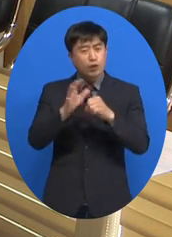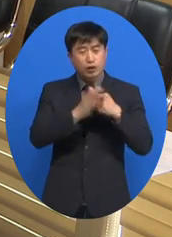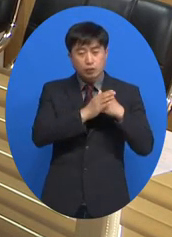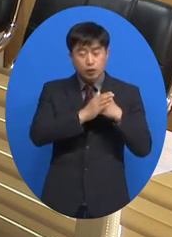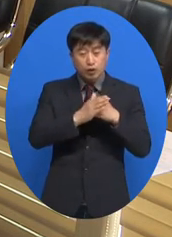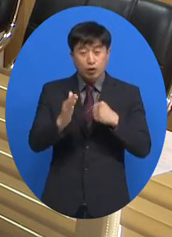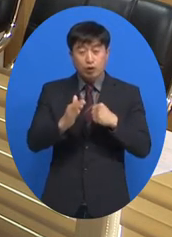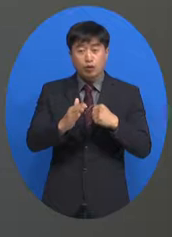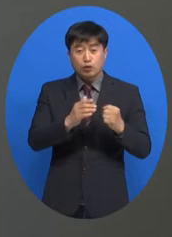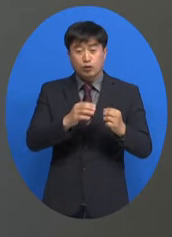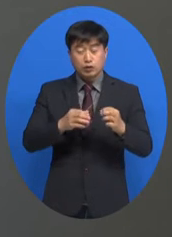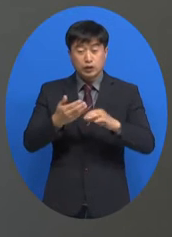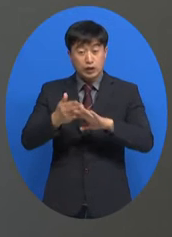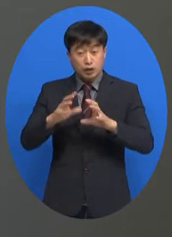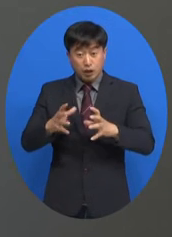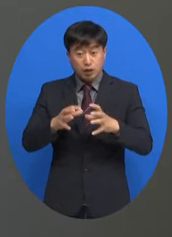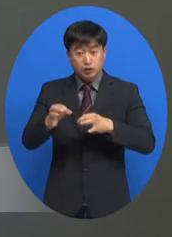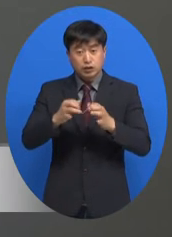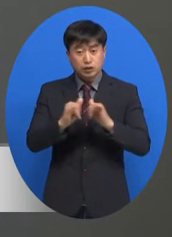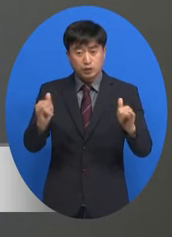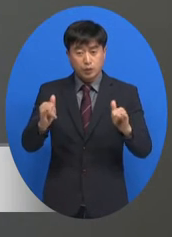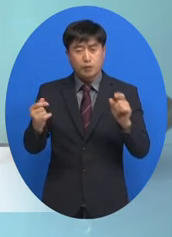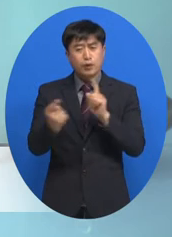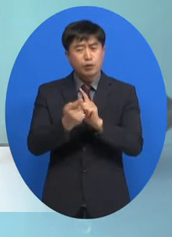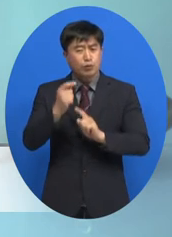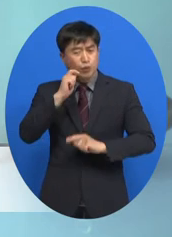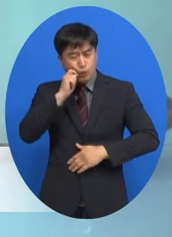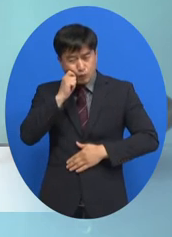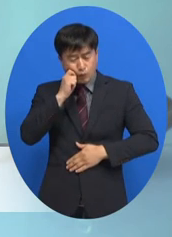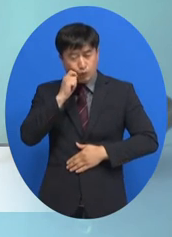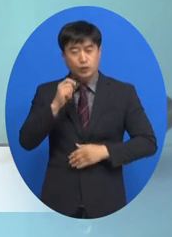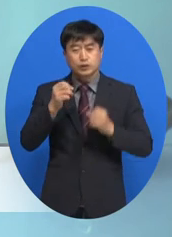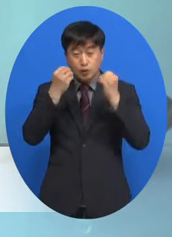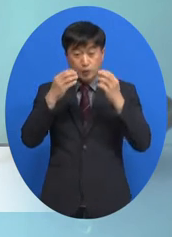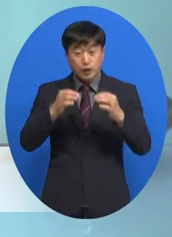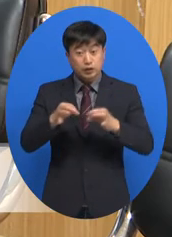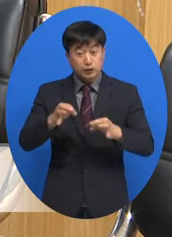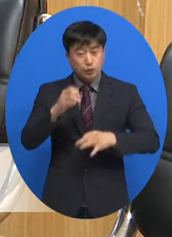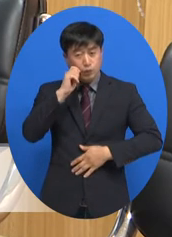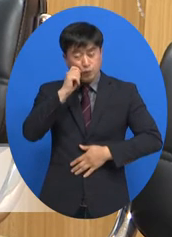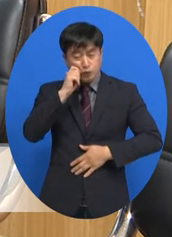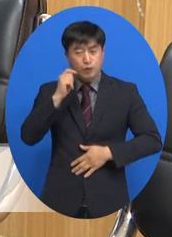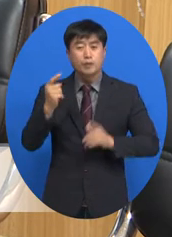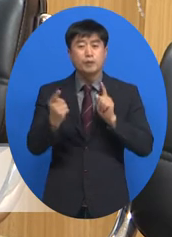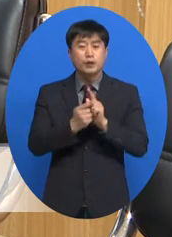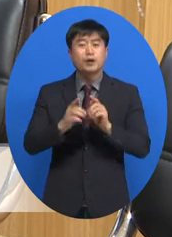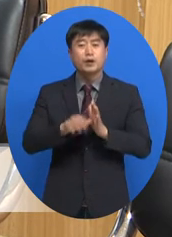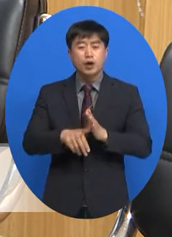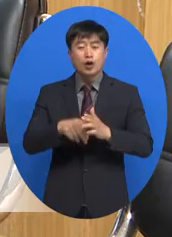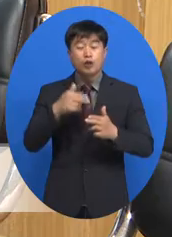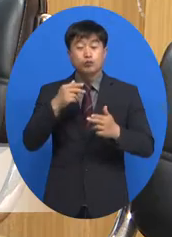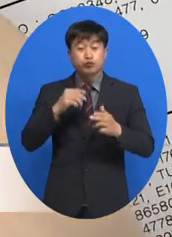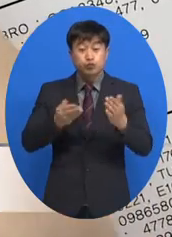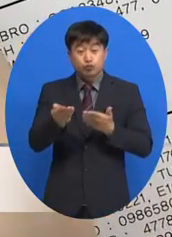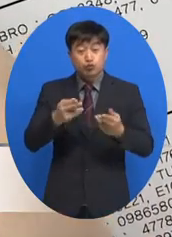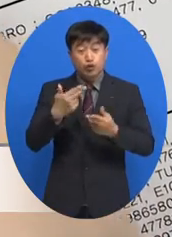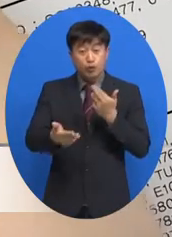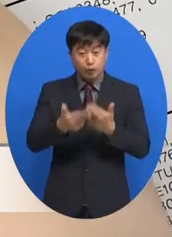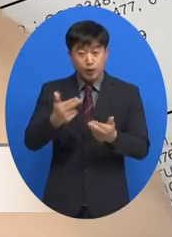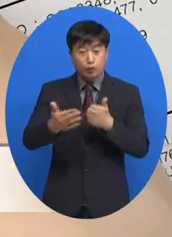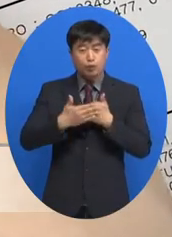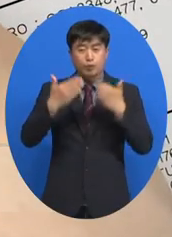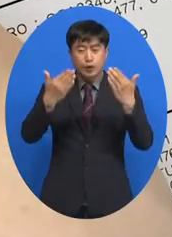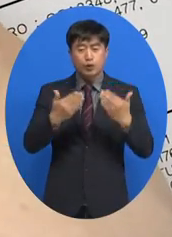코로나19 등 해외 바이어들과의 만남이 쉽지 않아 새로운 팔로 개척의 어려움을 겪던 중 한국 무역협회에 지원을 받아 자동차